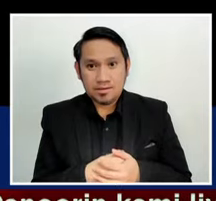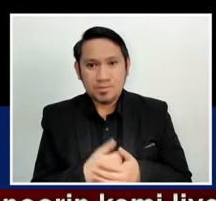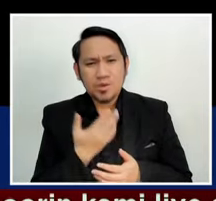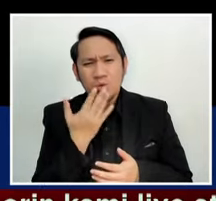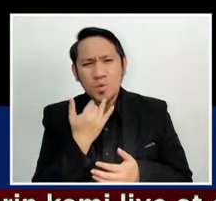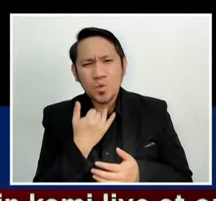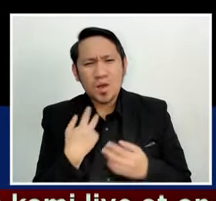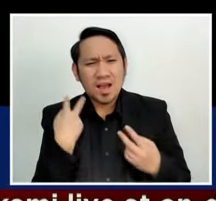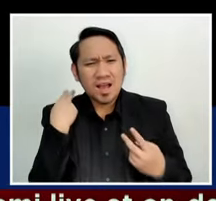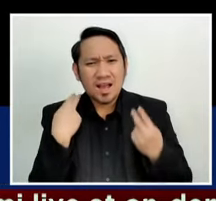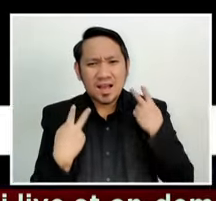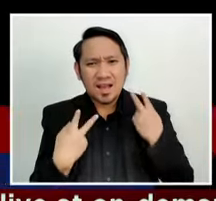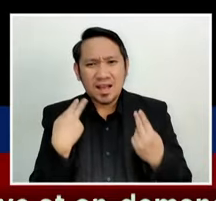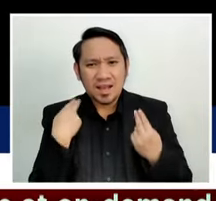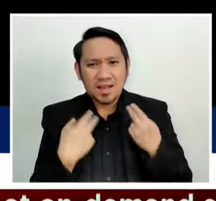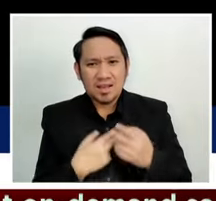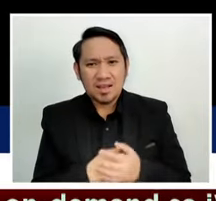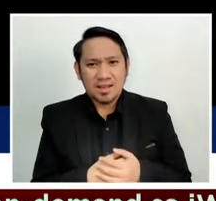nagpagupit?